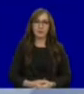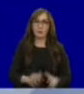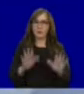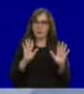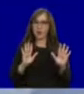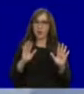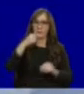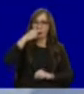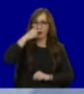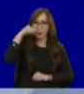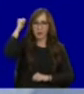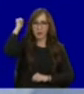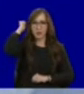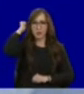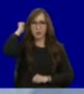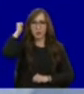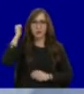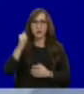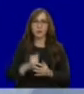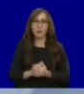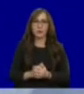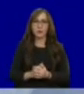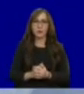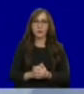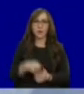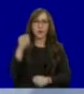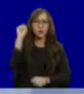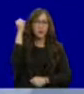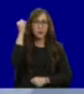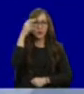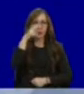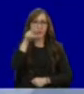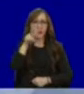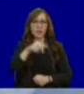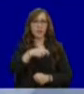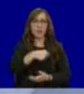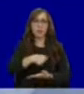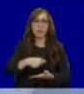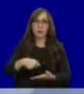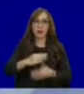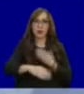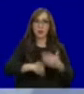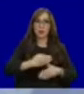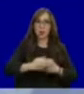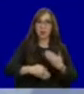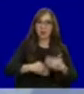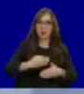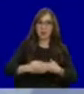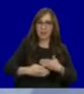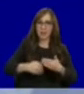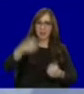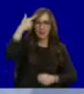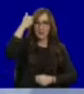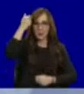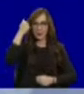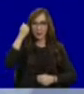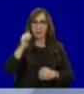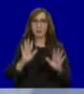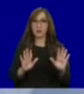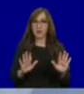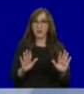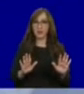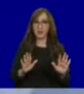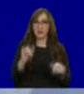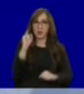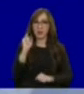orang tua yang tidak melihat peranan sekolah dalam proses belajar membelajar. Jadi banyak dari anak-anaknya ditarik keluar